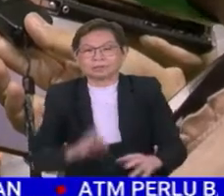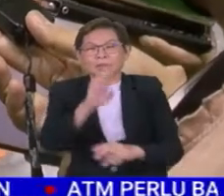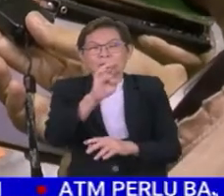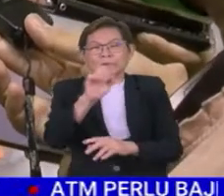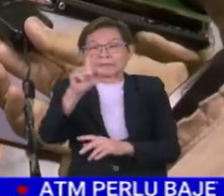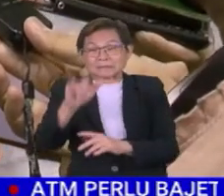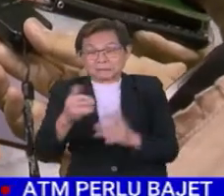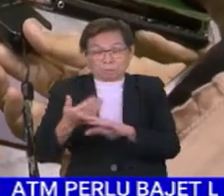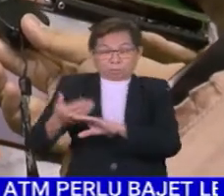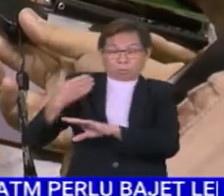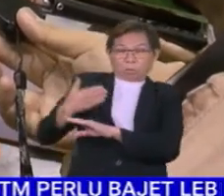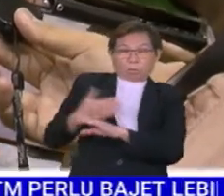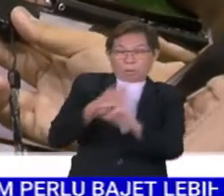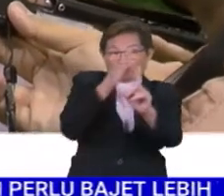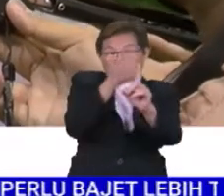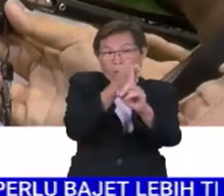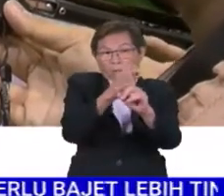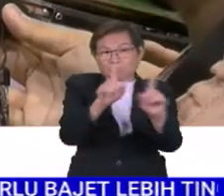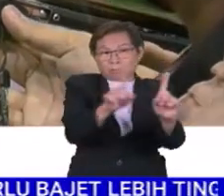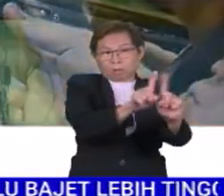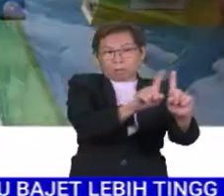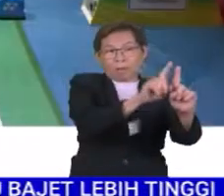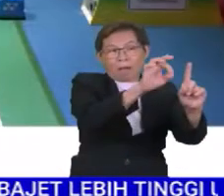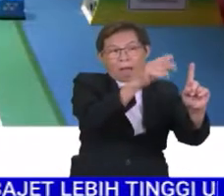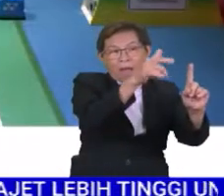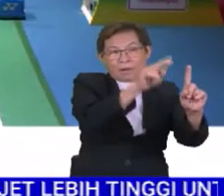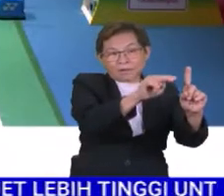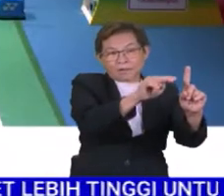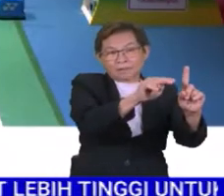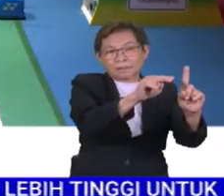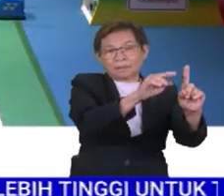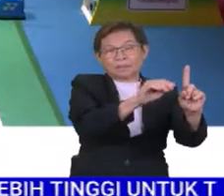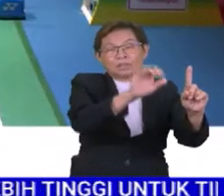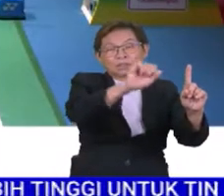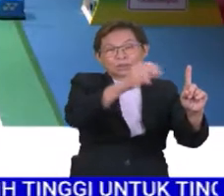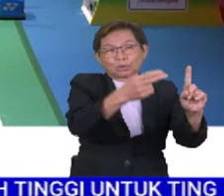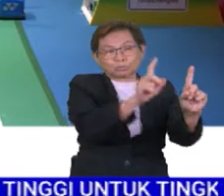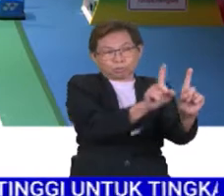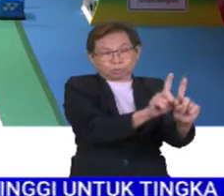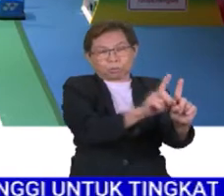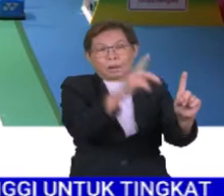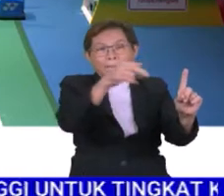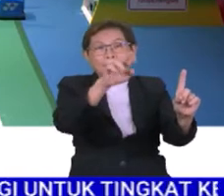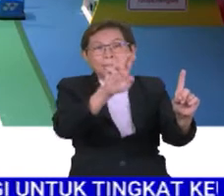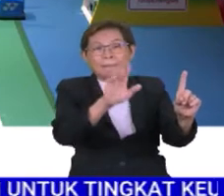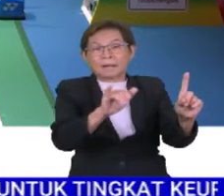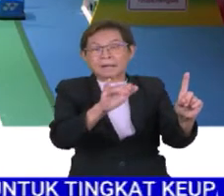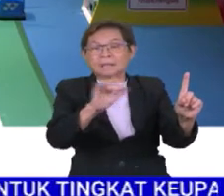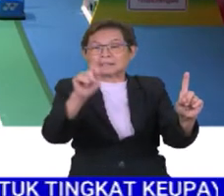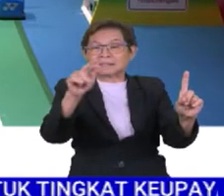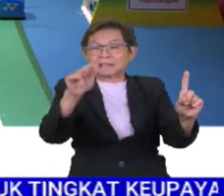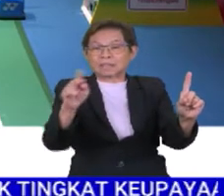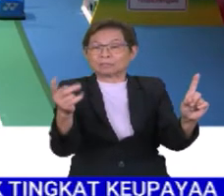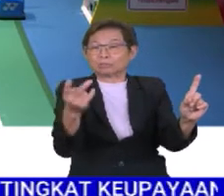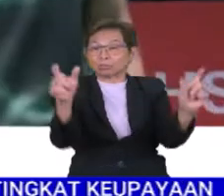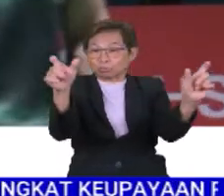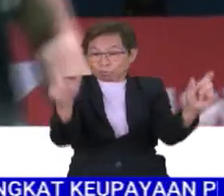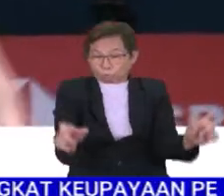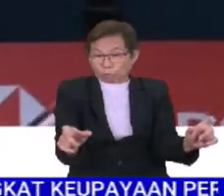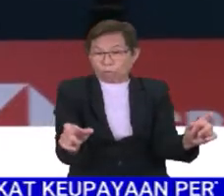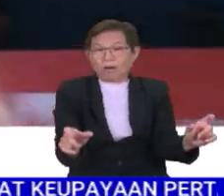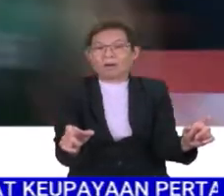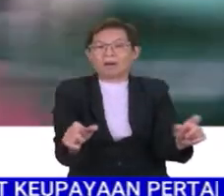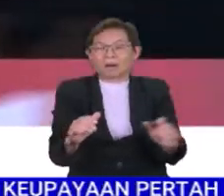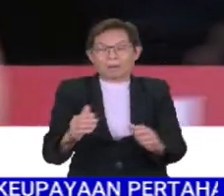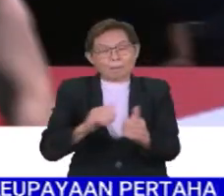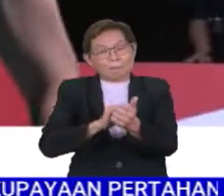Rexy yang sebelum ini meletakkan sasaran buat gandingan Aaron Chia Sohu Yik dan Pearly Tan M. Tina turut melepasi peringkat